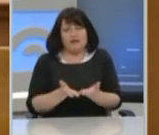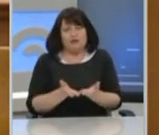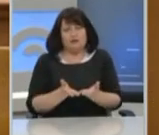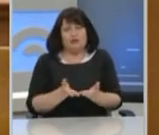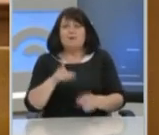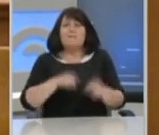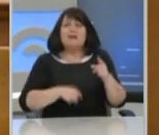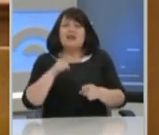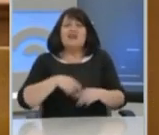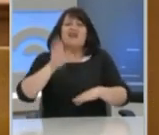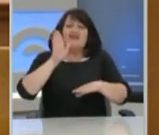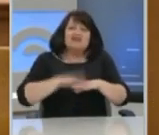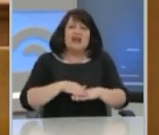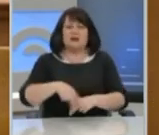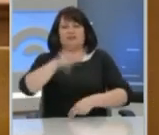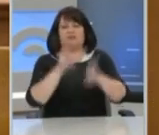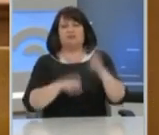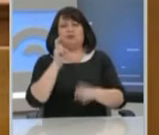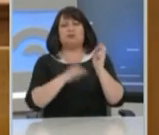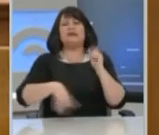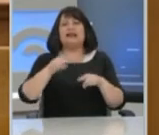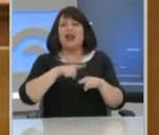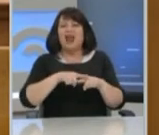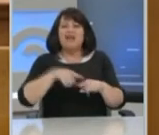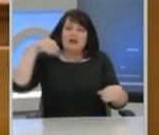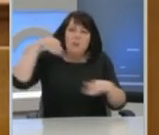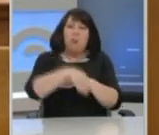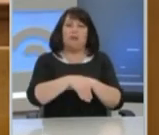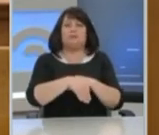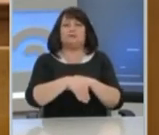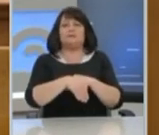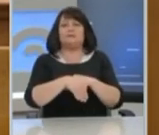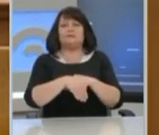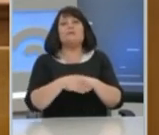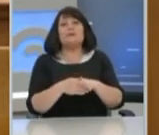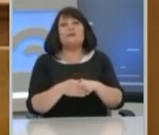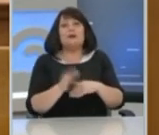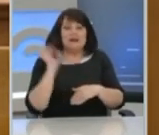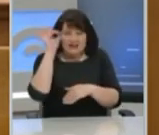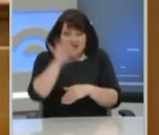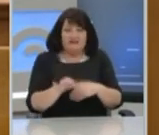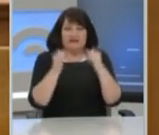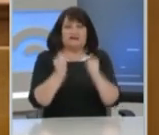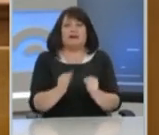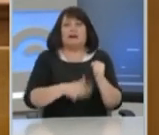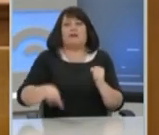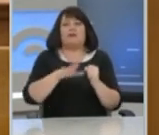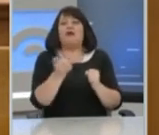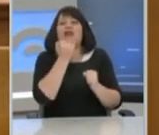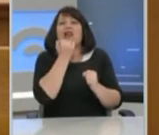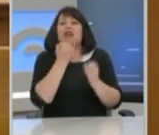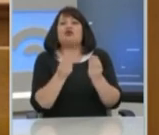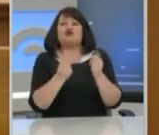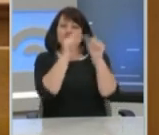κάποιοι χρεοκοπήσανε και λαιλατίσανε τις δυνατότητες αυτής της χώρας. Γιατί κάποιοι την οδήγησαν σε ένα στρεβλό μοντέλο